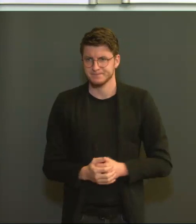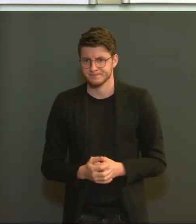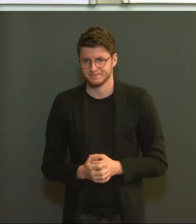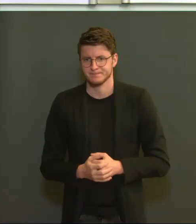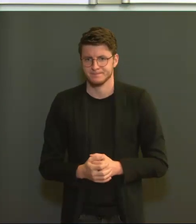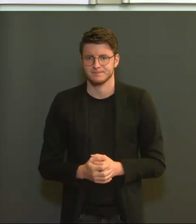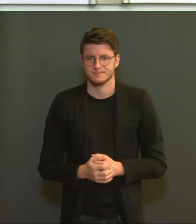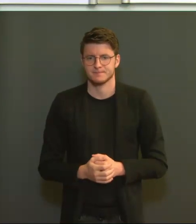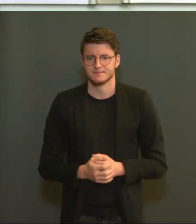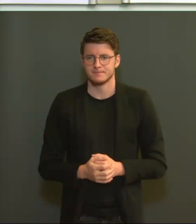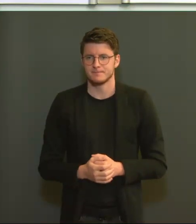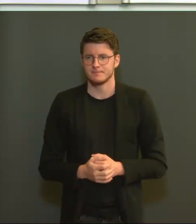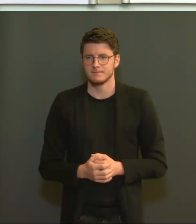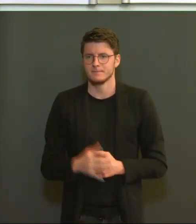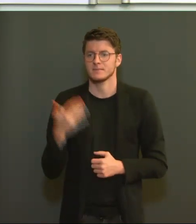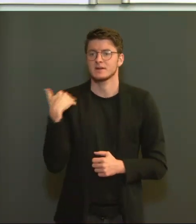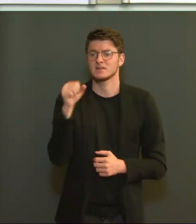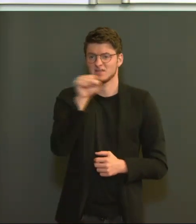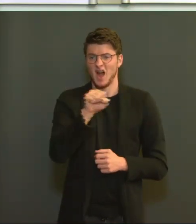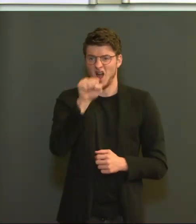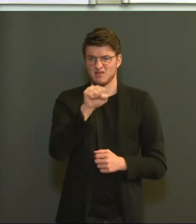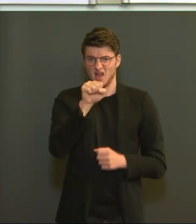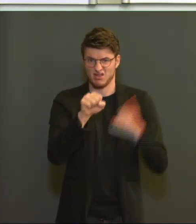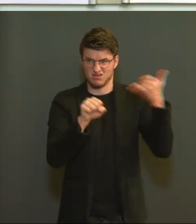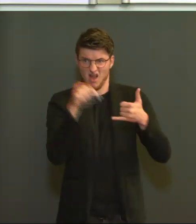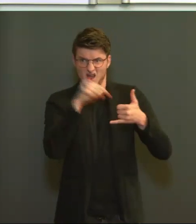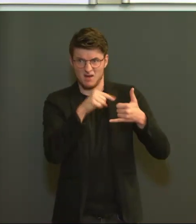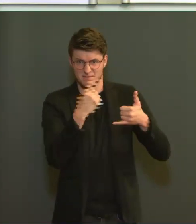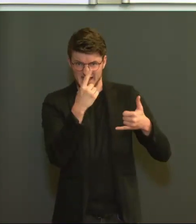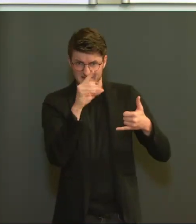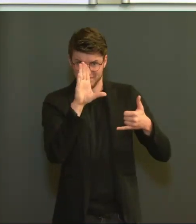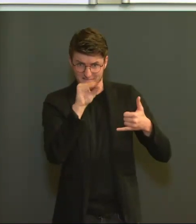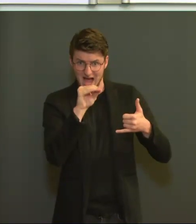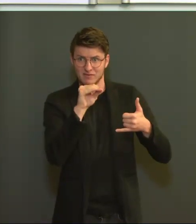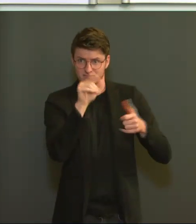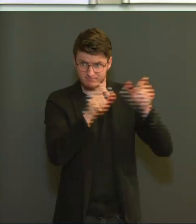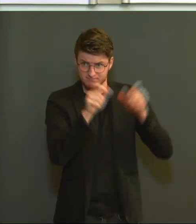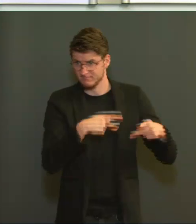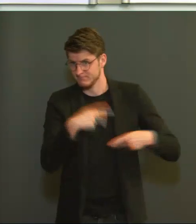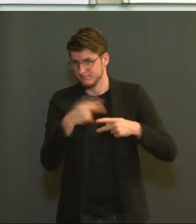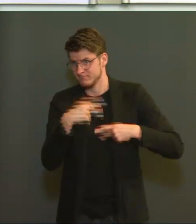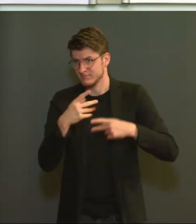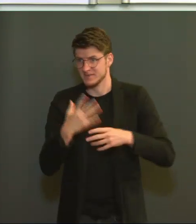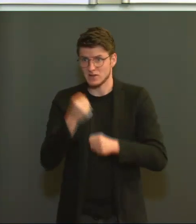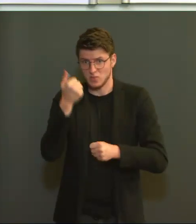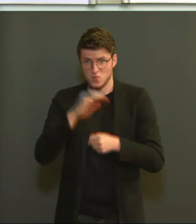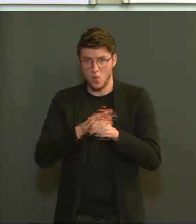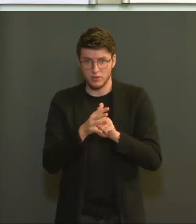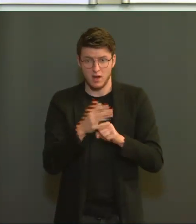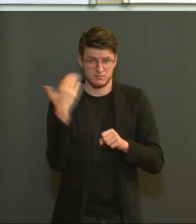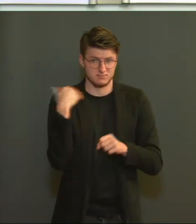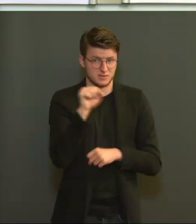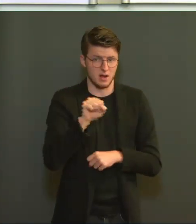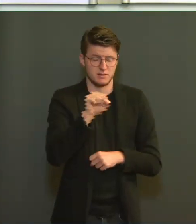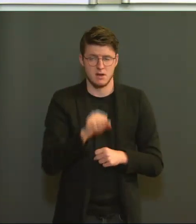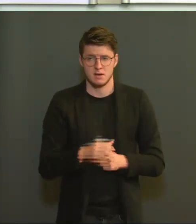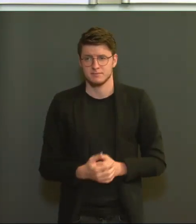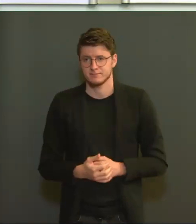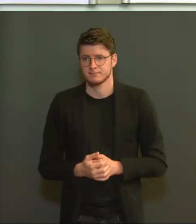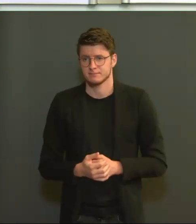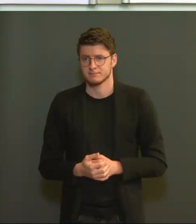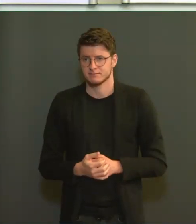zaterdag waren er zelfs 51 nieuwe opnames van patiënten met covid geregistreerd, terwijl het al van 21